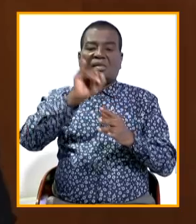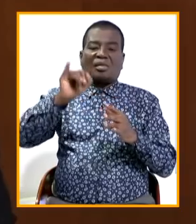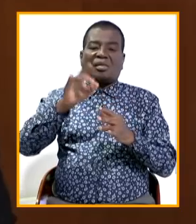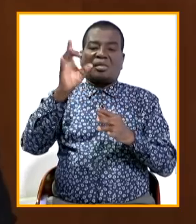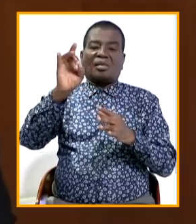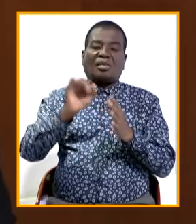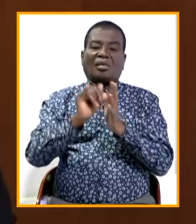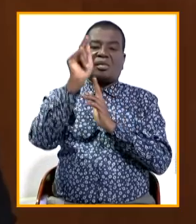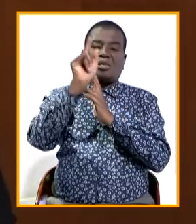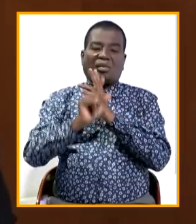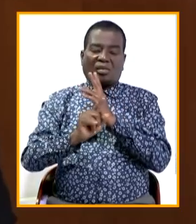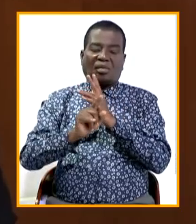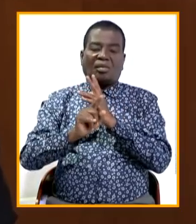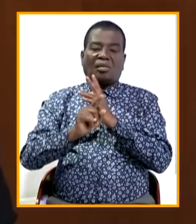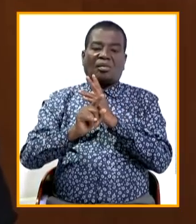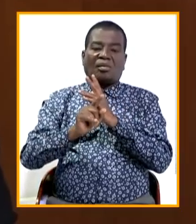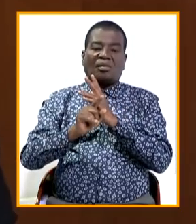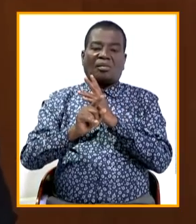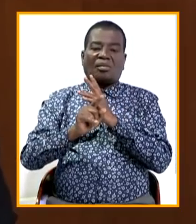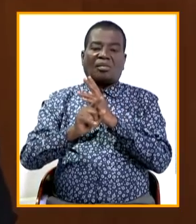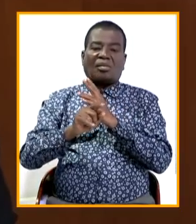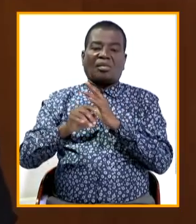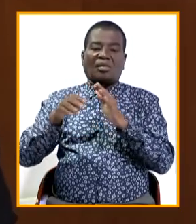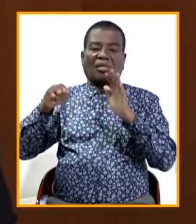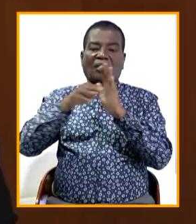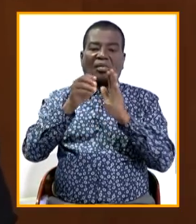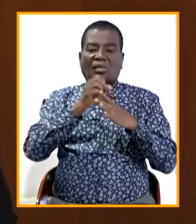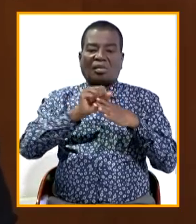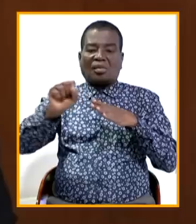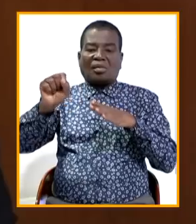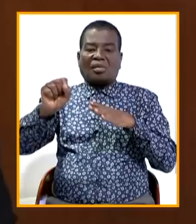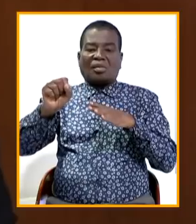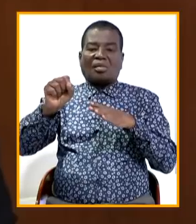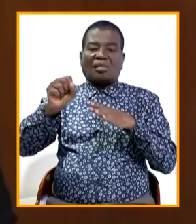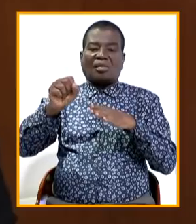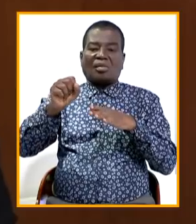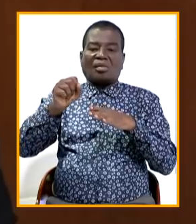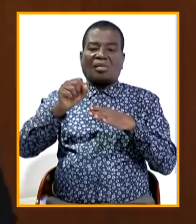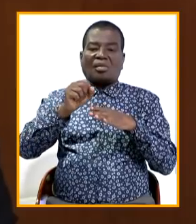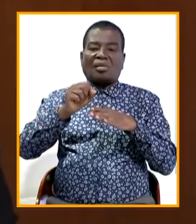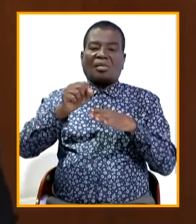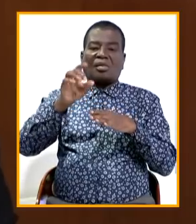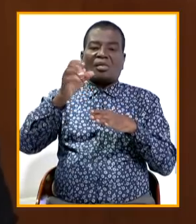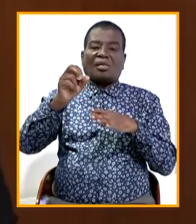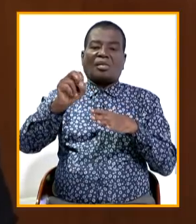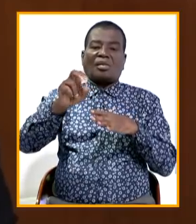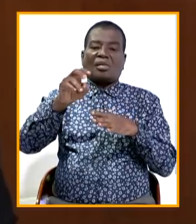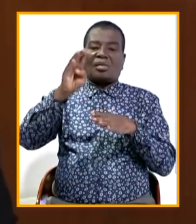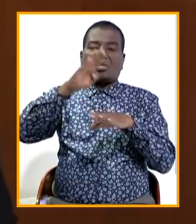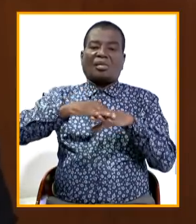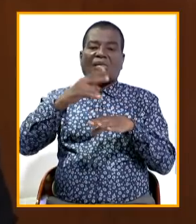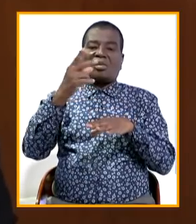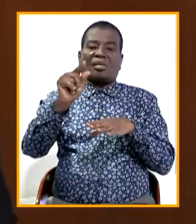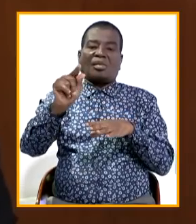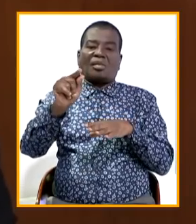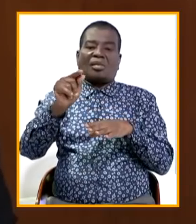à 23h59, moyenne d'orientation supérieure ou égale à 12/20, à partir du